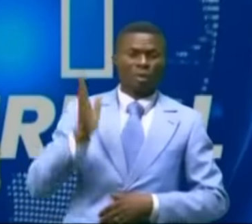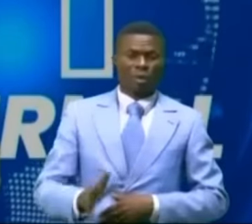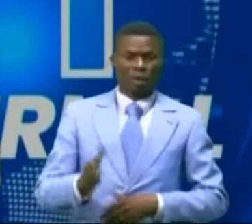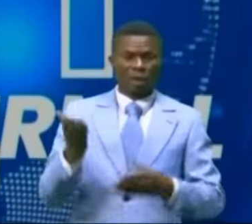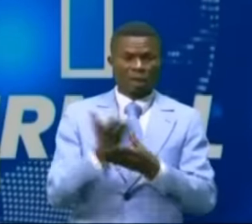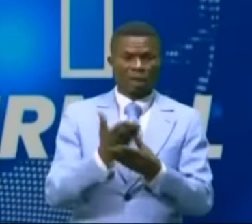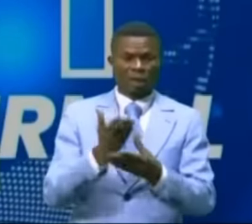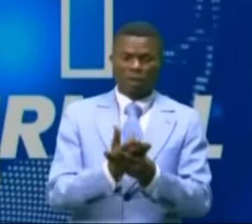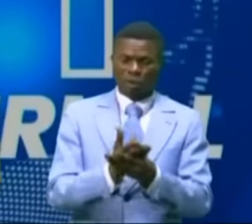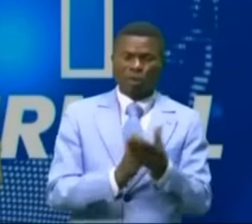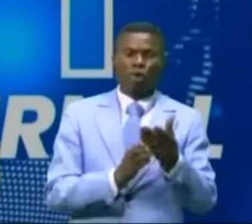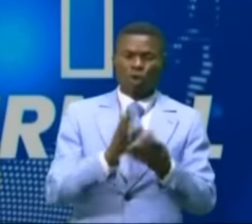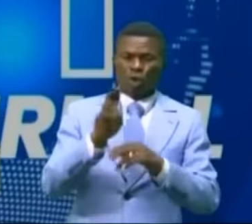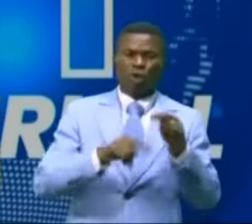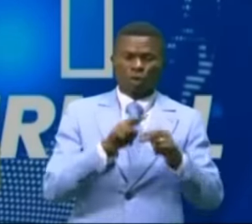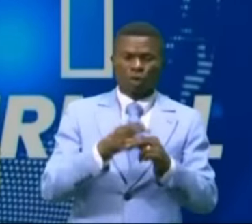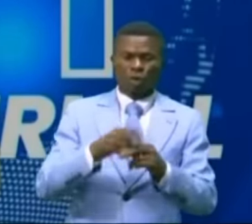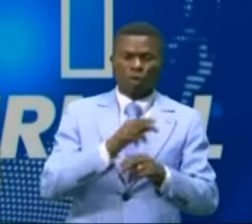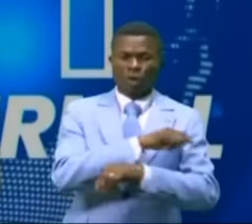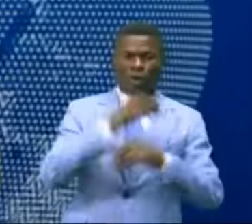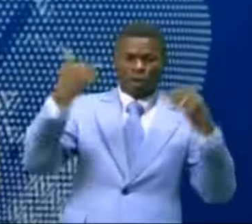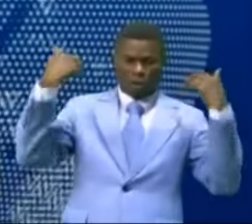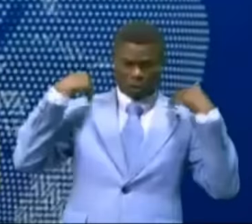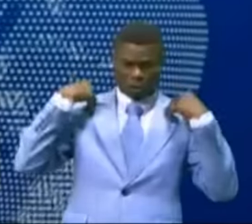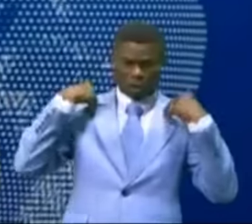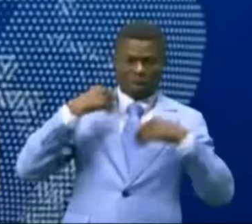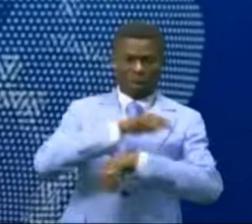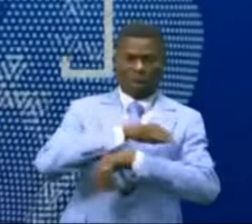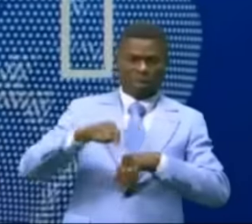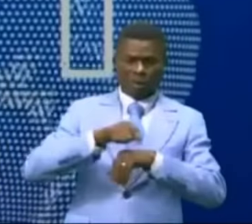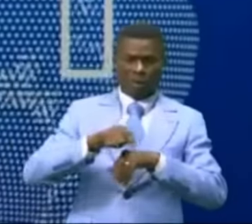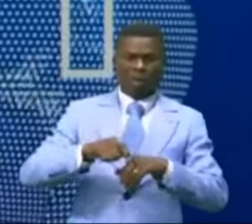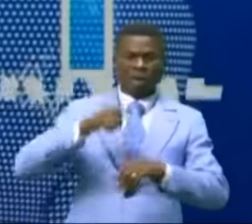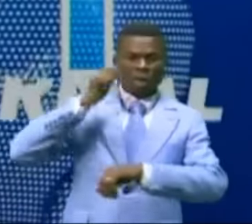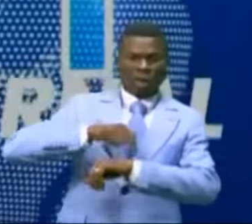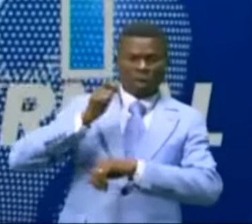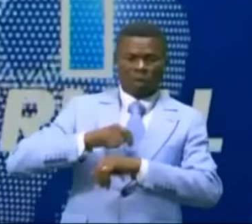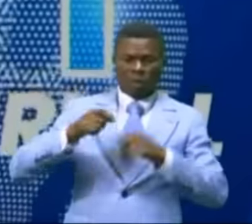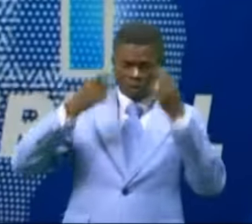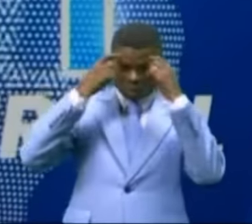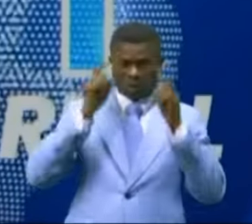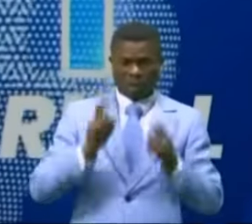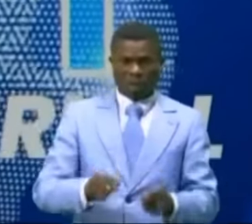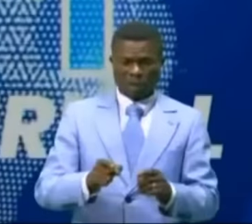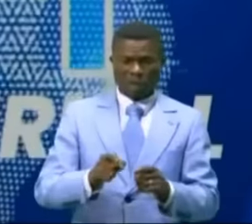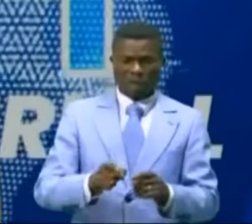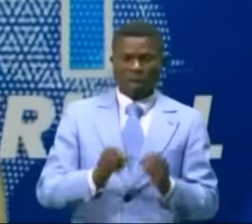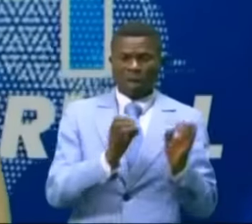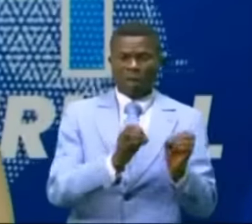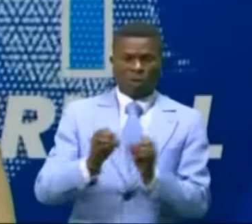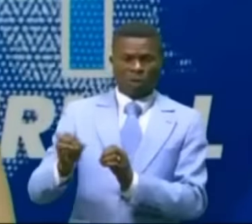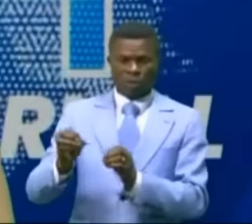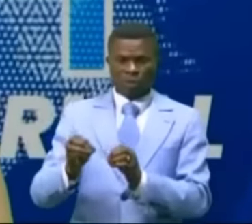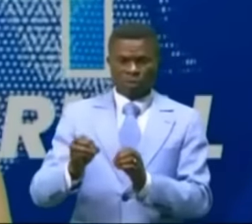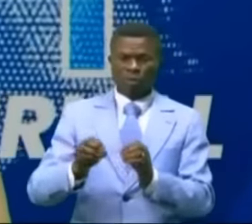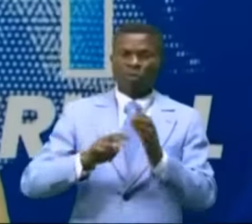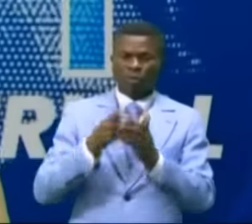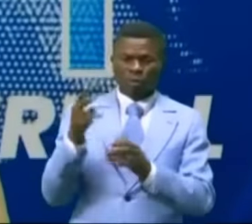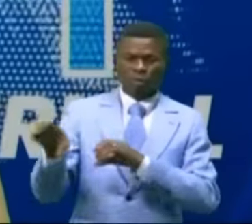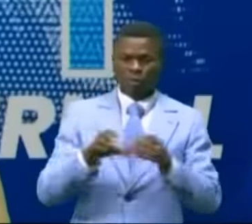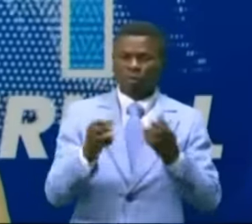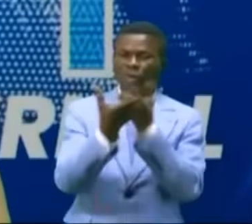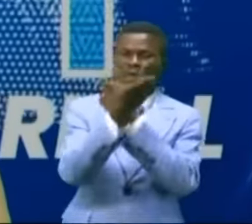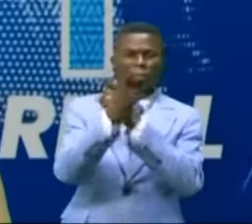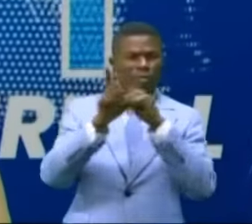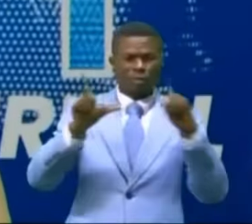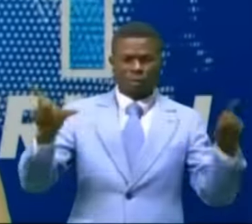dossiers étaient éligibles, le procureur général près le parquet de la Cour de cassation a présidé une seconde cérémonie de